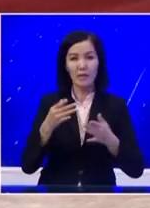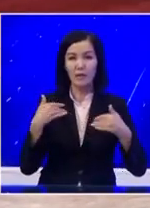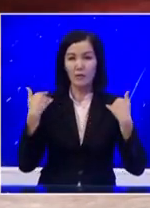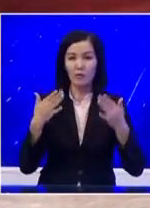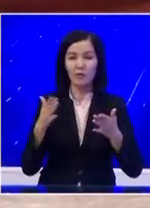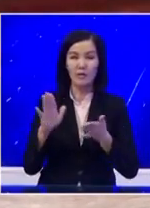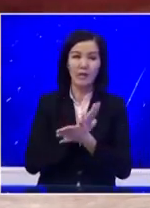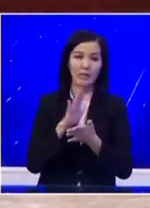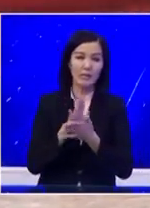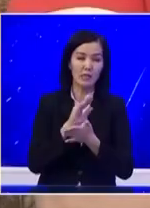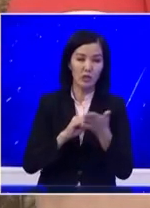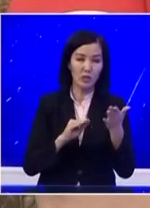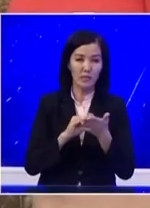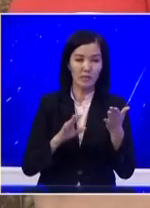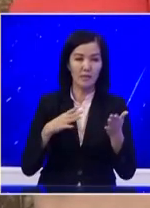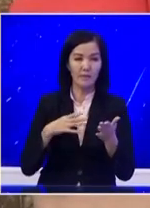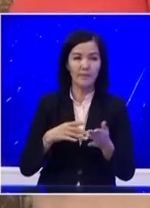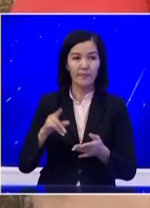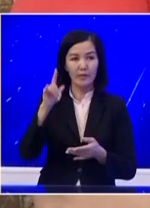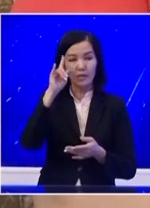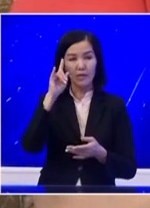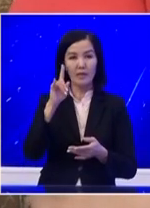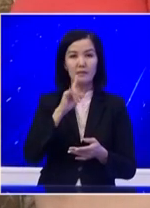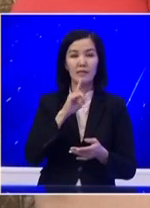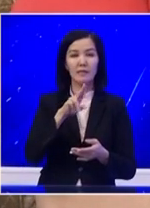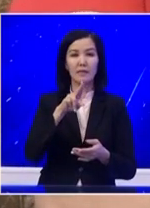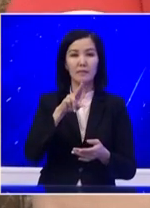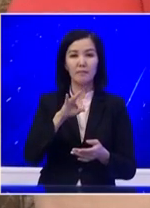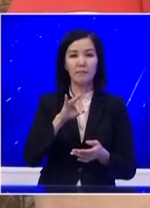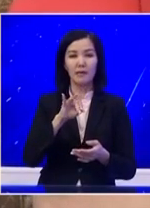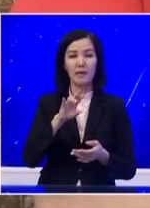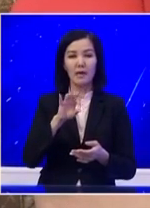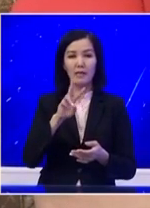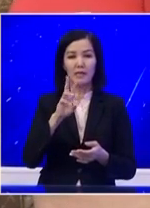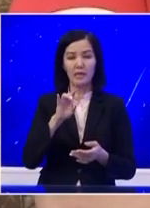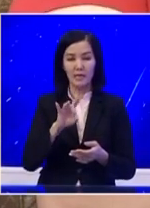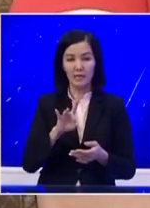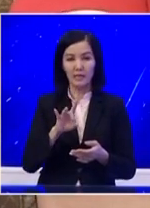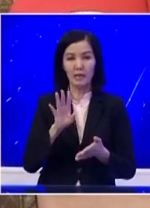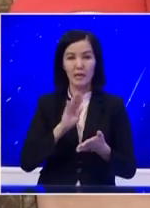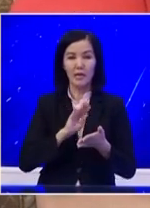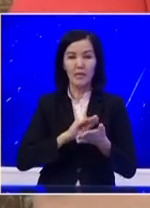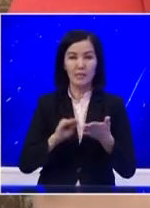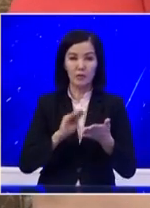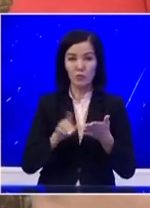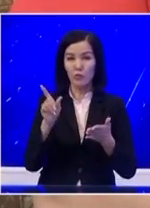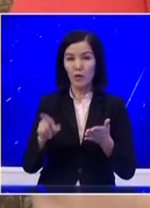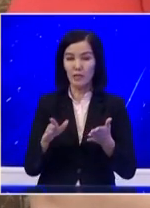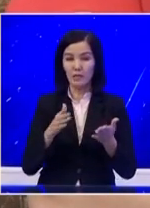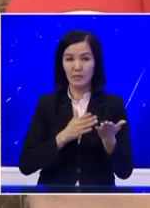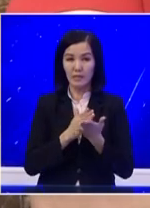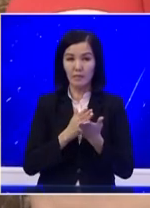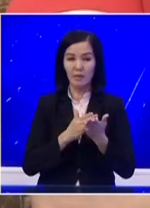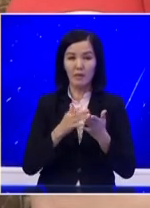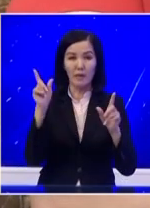аудандық газетте шығып тұрды. Қазақстан пионерінің тұрақты тілшісі болдым штаттан тыс. Содан кейін мектептің